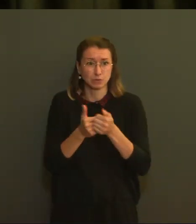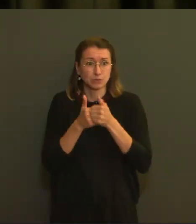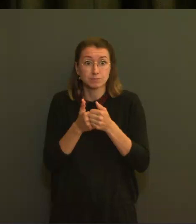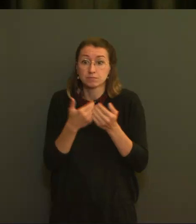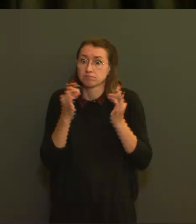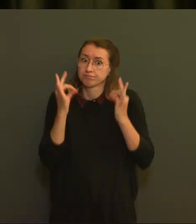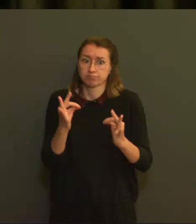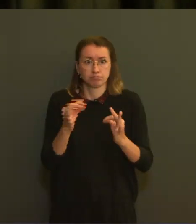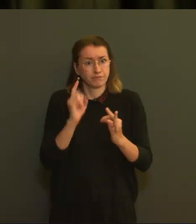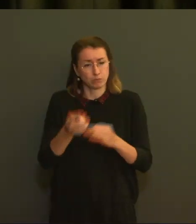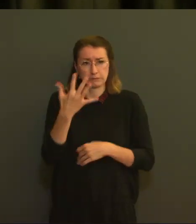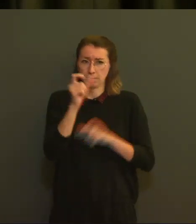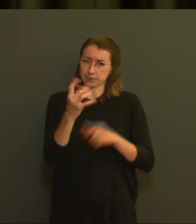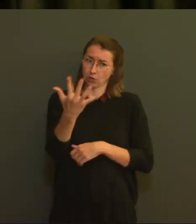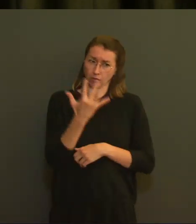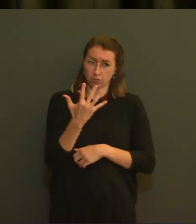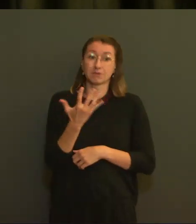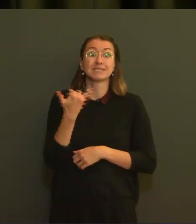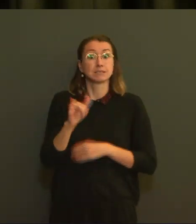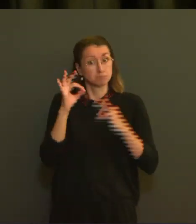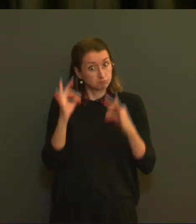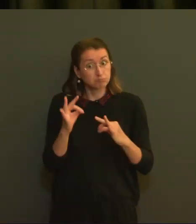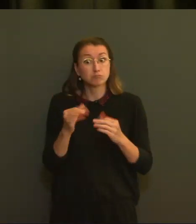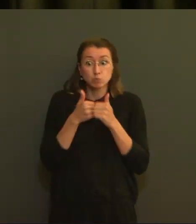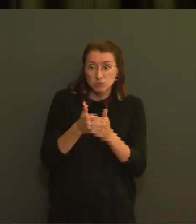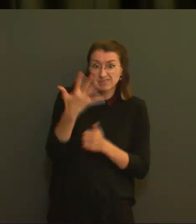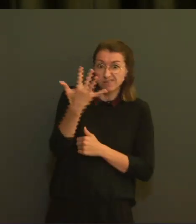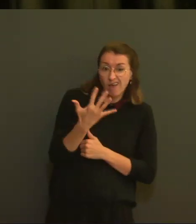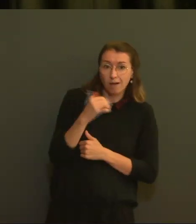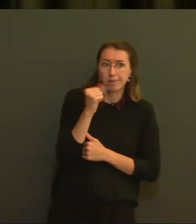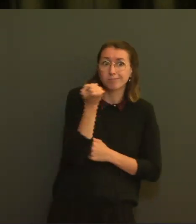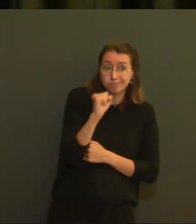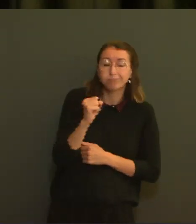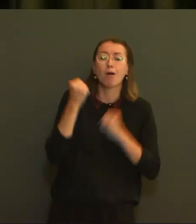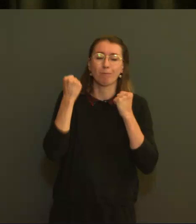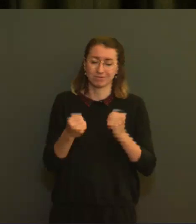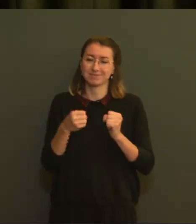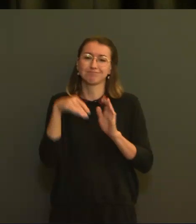agissant sur la courbe qu'on va pouvoir peut-être aller vers un assouplissement de la mesure par la suite.